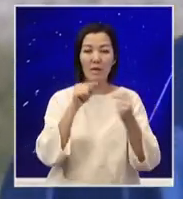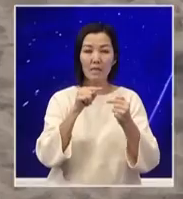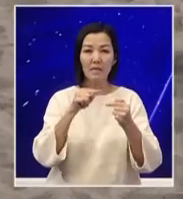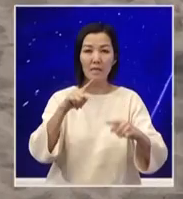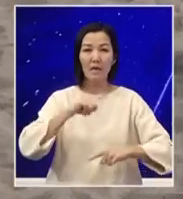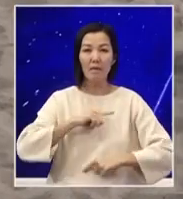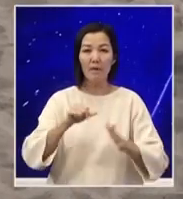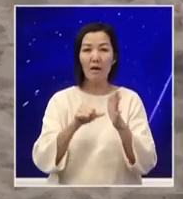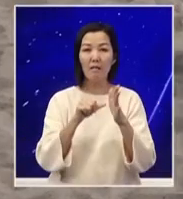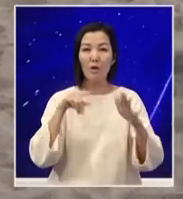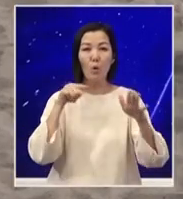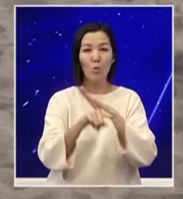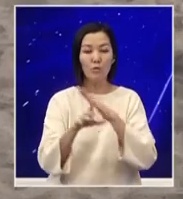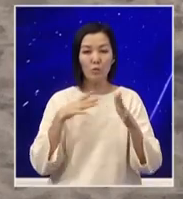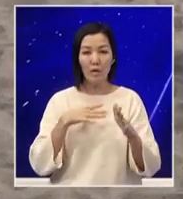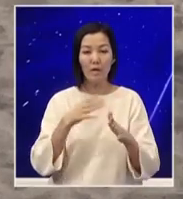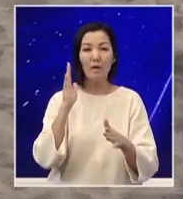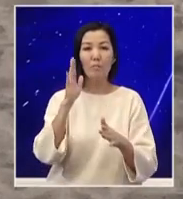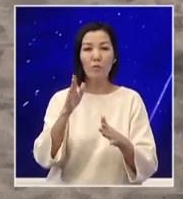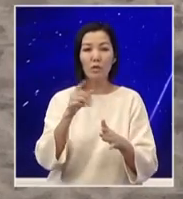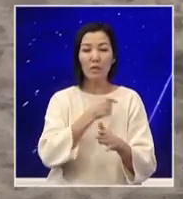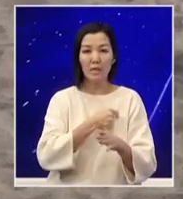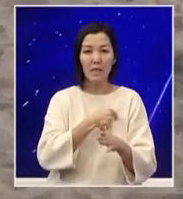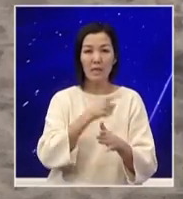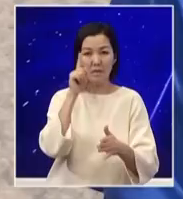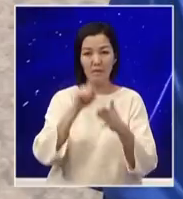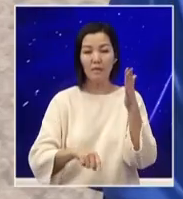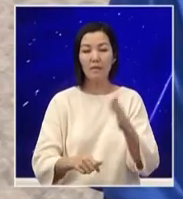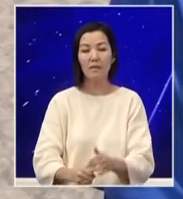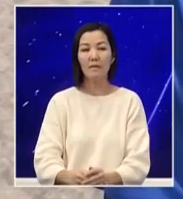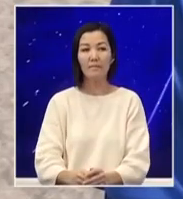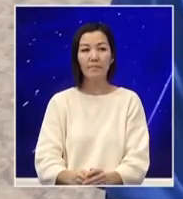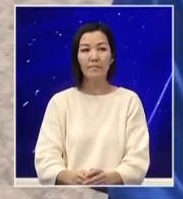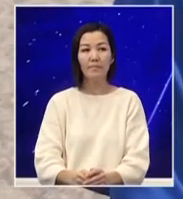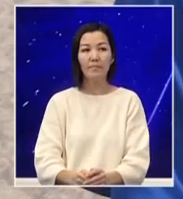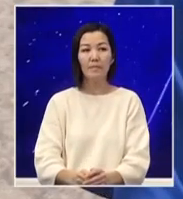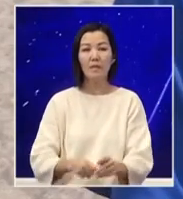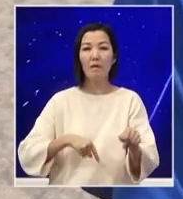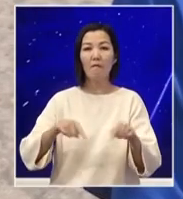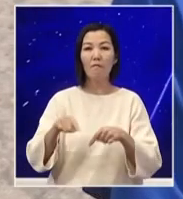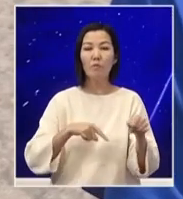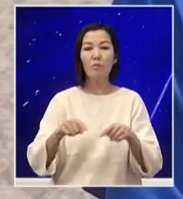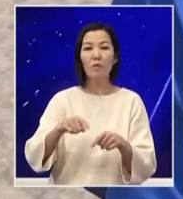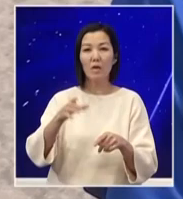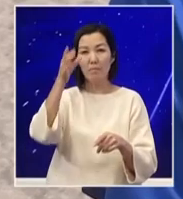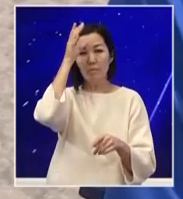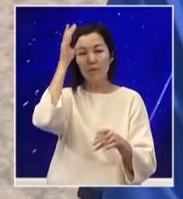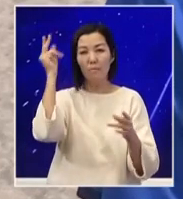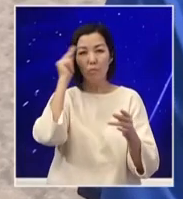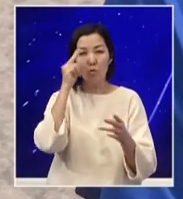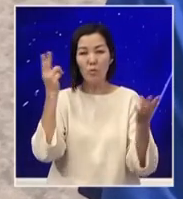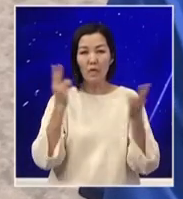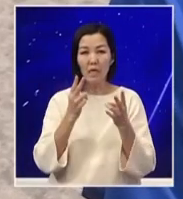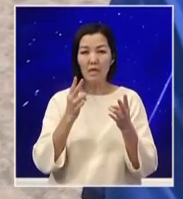қақпасына 6 доп соққан. Оның болашағына мамандар үмітпен қарайды. Футболдық кішкене білім керек біріншіден,